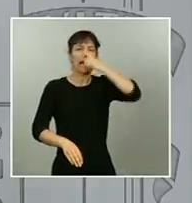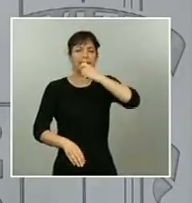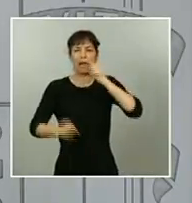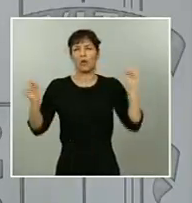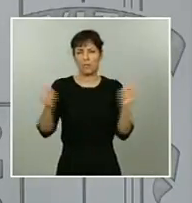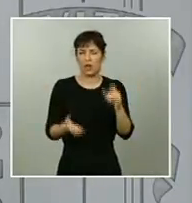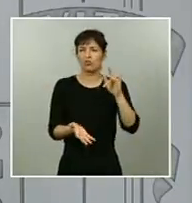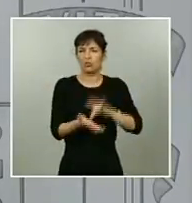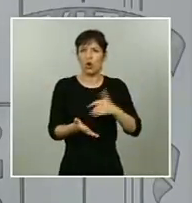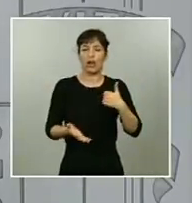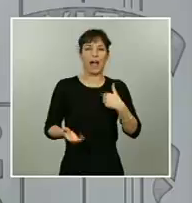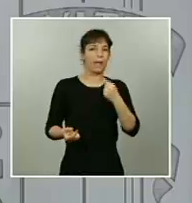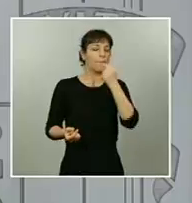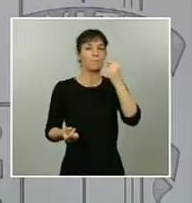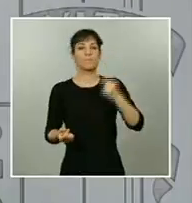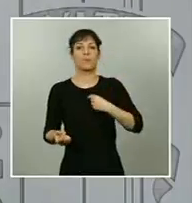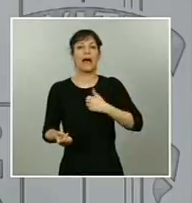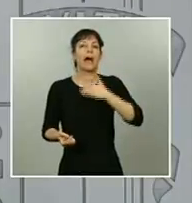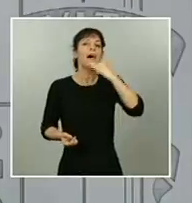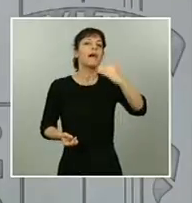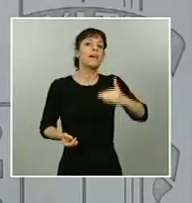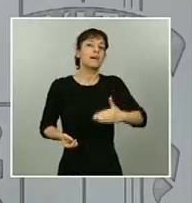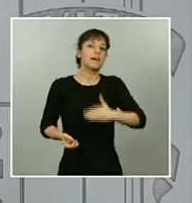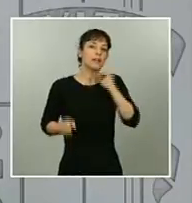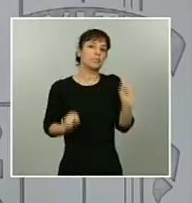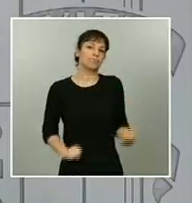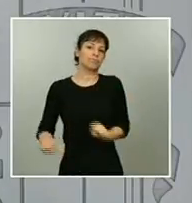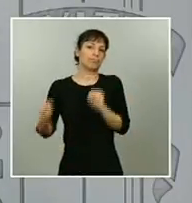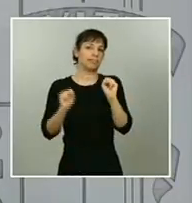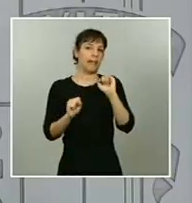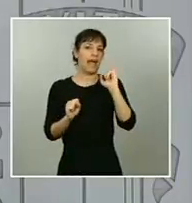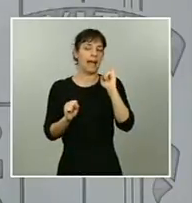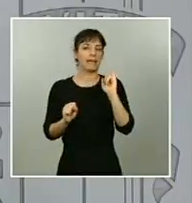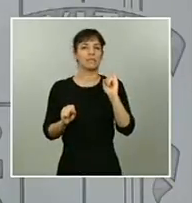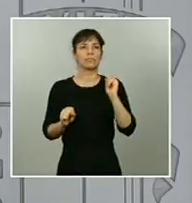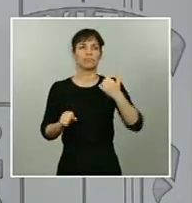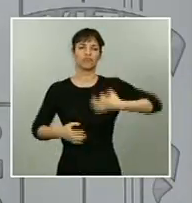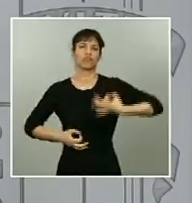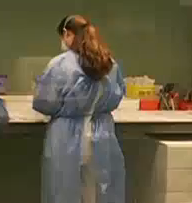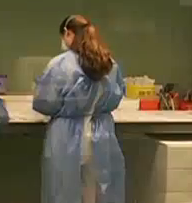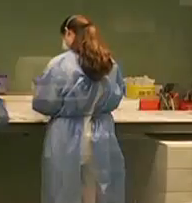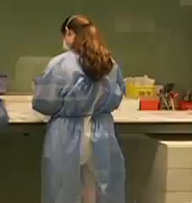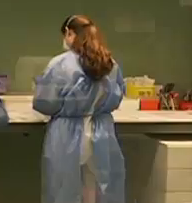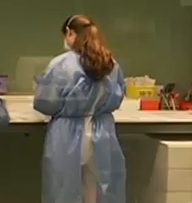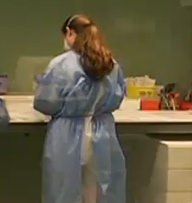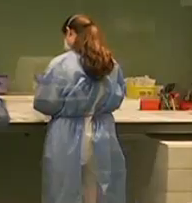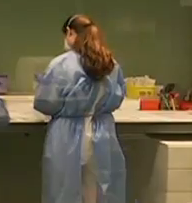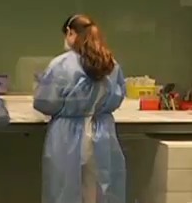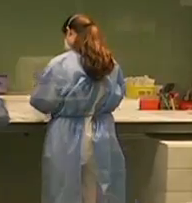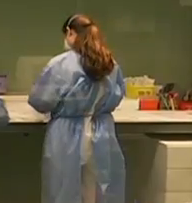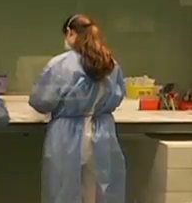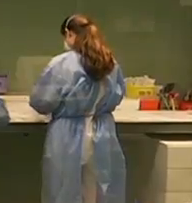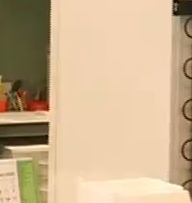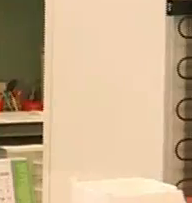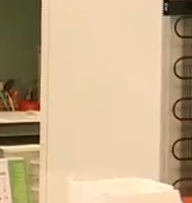que podien tenir un cert grado d'immunitat. És una hipòtesis, no hay que tomarla todavía muy en consideración hasta que no se pueda